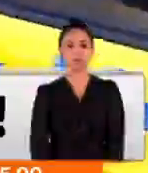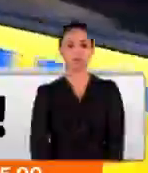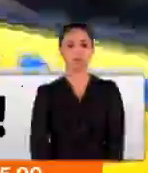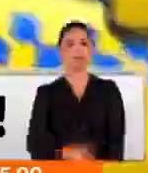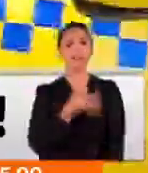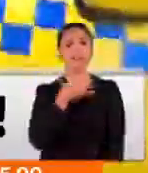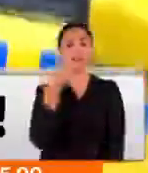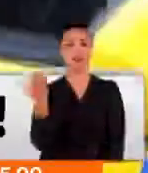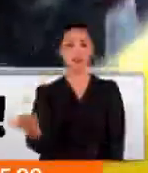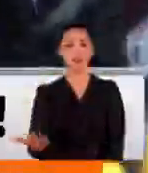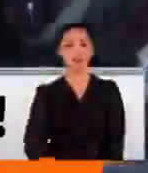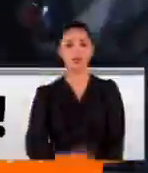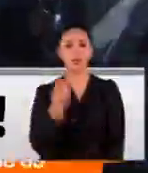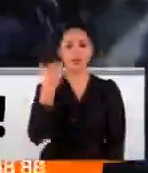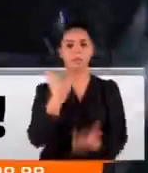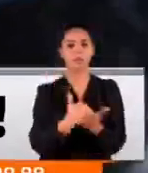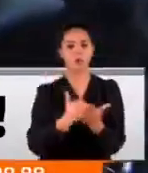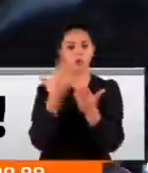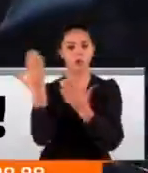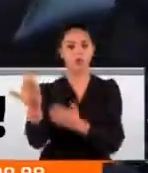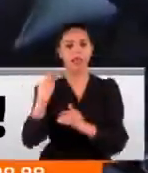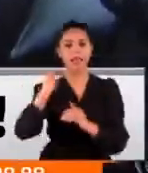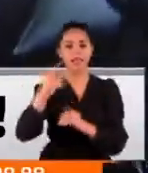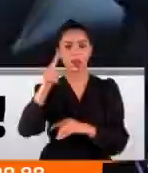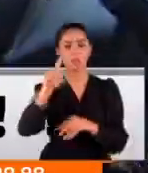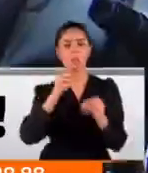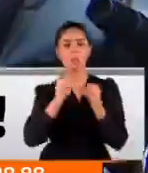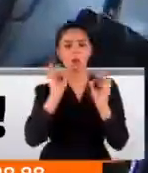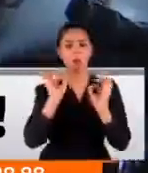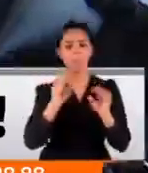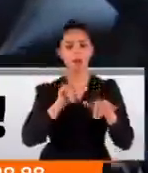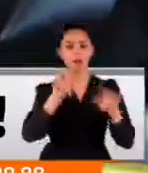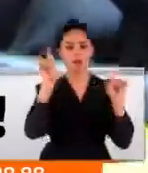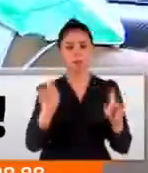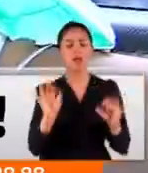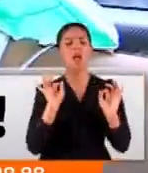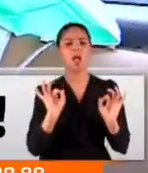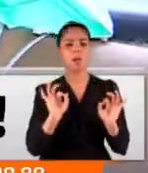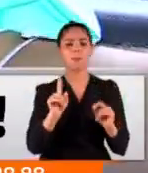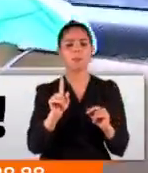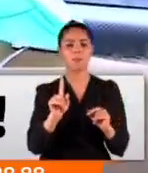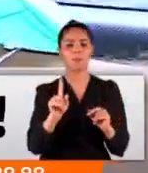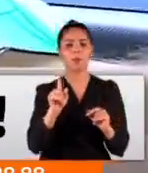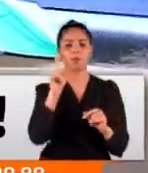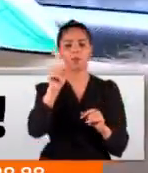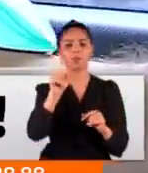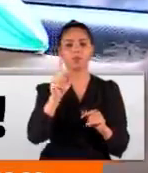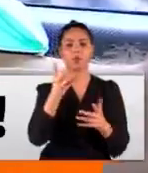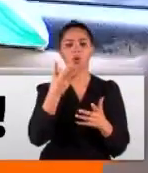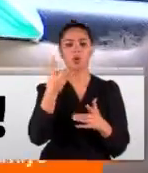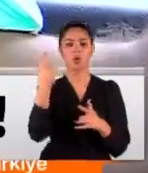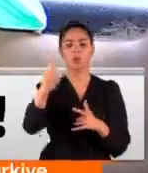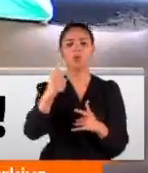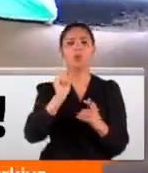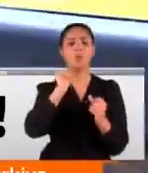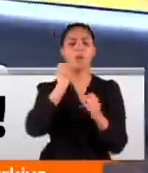Teşekkür ederiz. İyi yayınlar, teşekkürler. Efendim, Taksim'de bu problem hep böyle mi? Yani genelde öyle. Hem otosentre çok kira veriyorlar, hem yevmiyeler